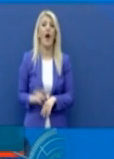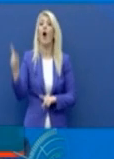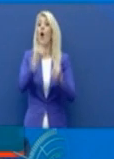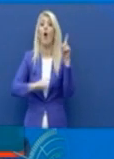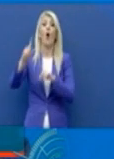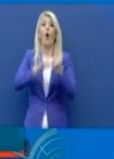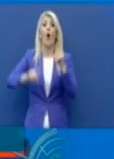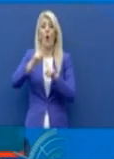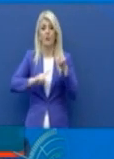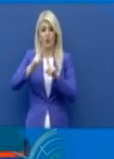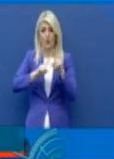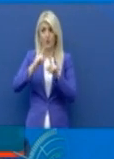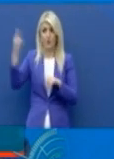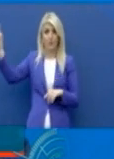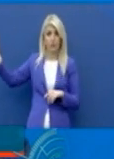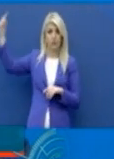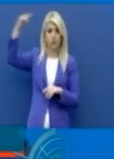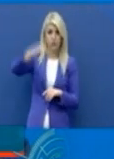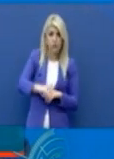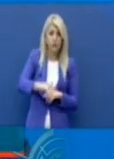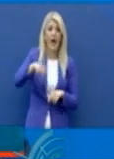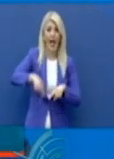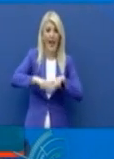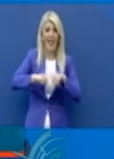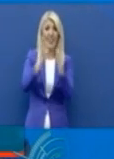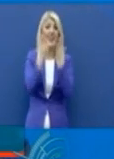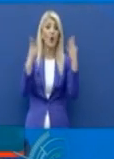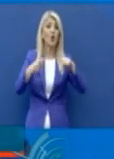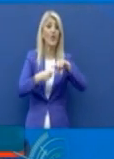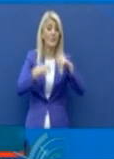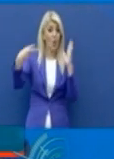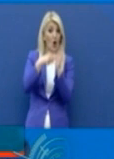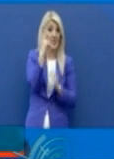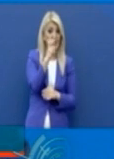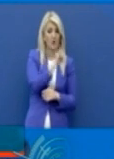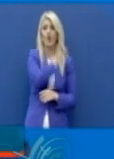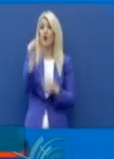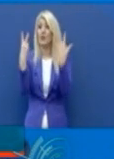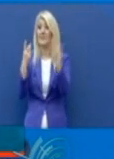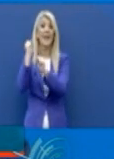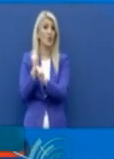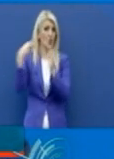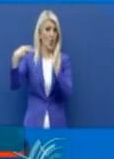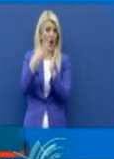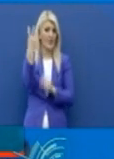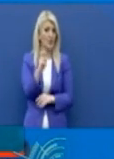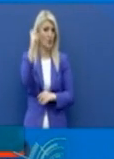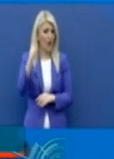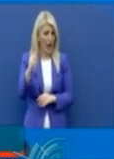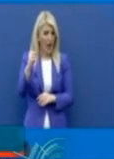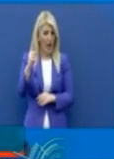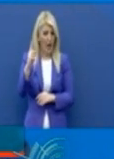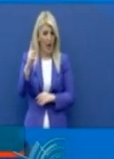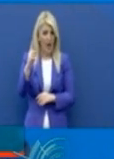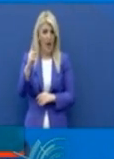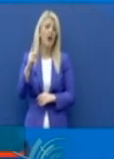και εισέρχονται στη χώρα από 18 Δεκεμβρίου 2020 έως 7 Ιανουαρίου 2021 περιορίζεται από